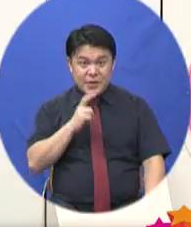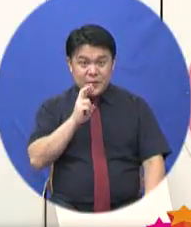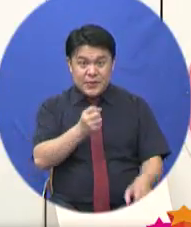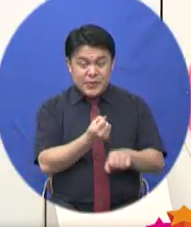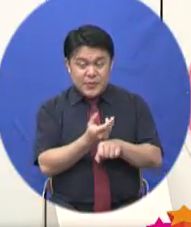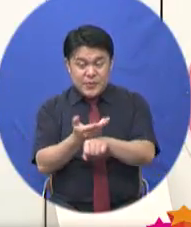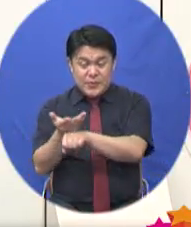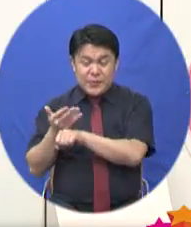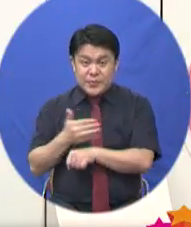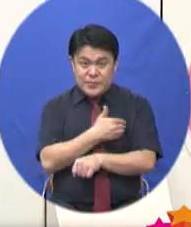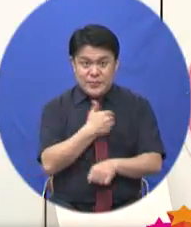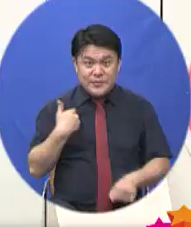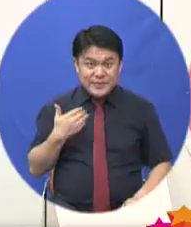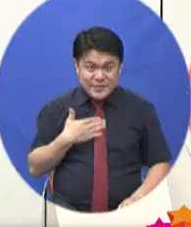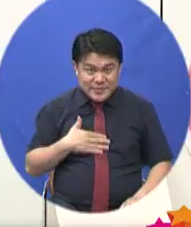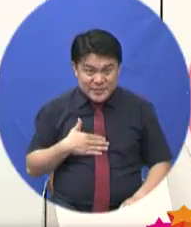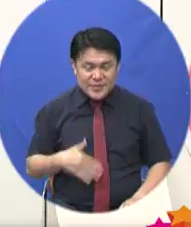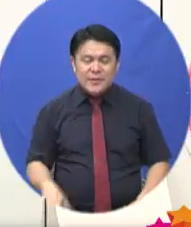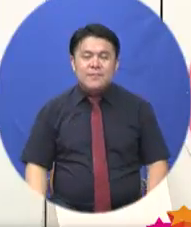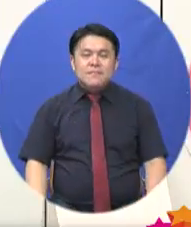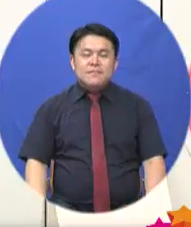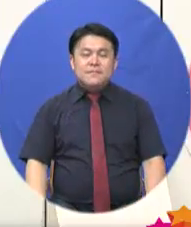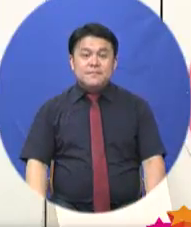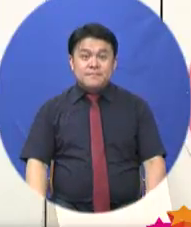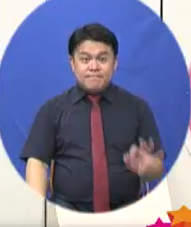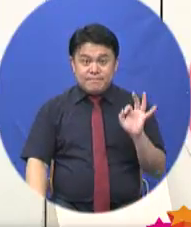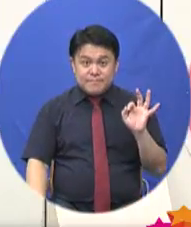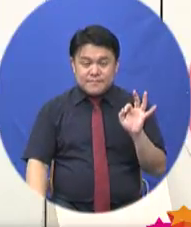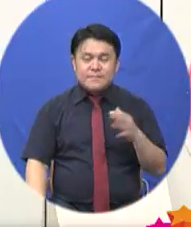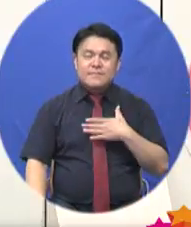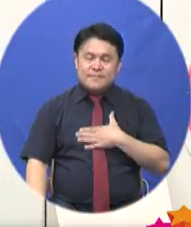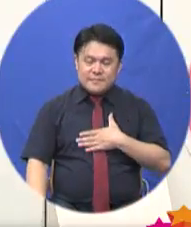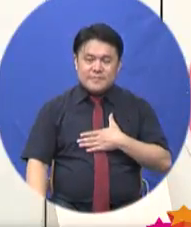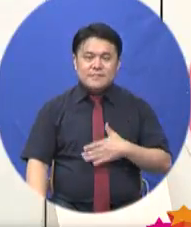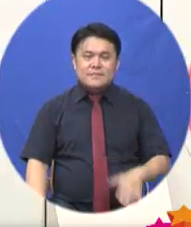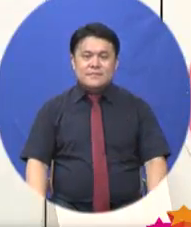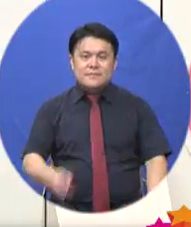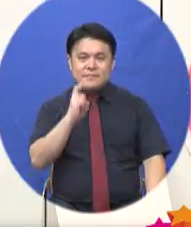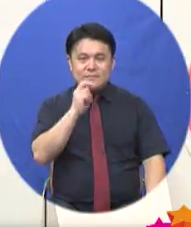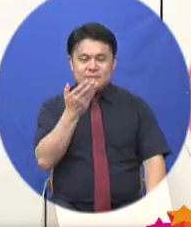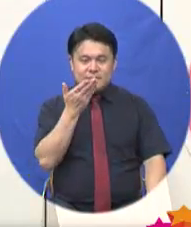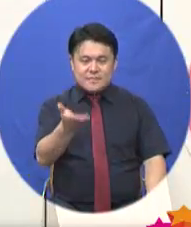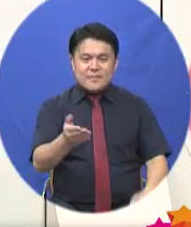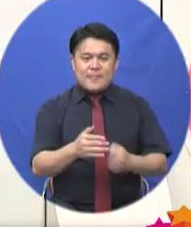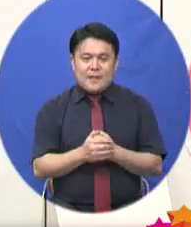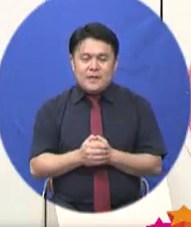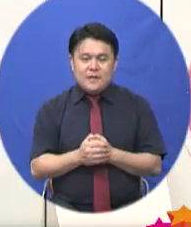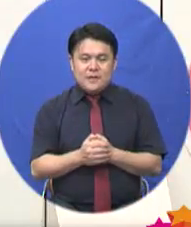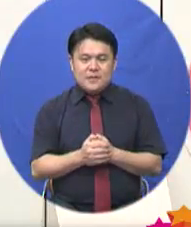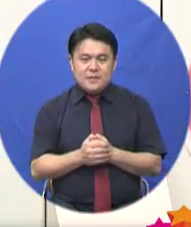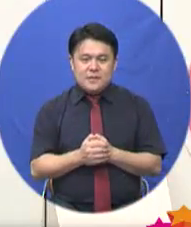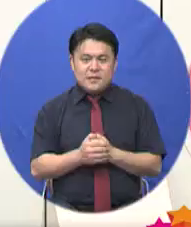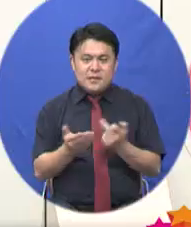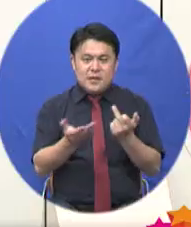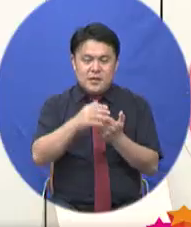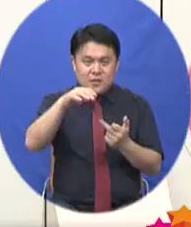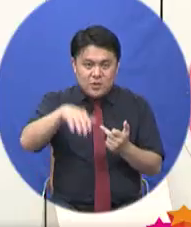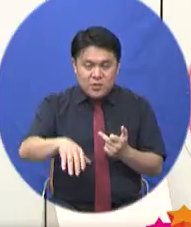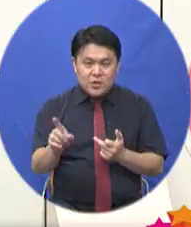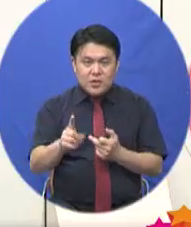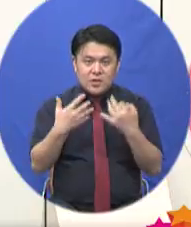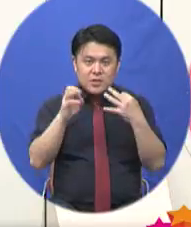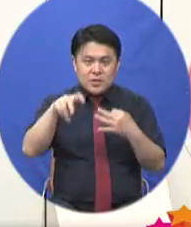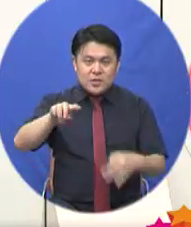전달은 충분히 다 되니까 그렇죠. 네, 아셨죠? 예. 네, 음악 드리겠습니다.